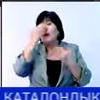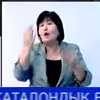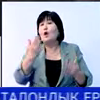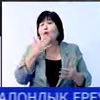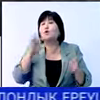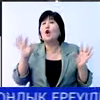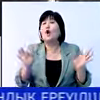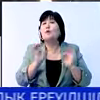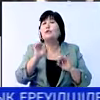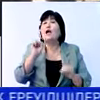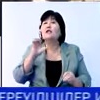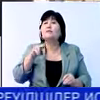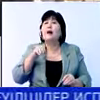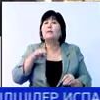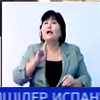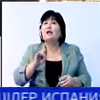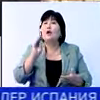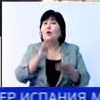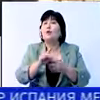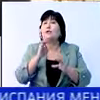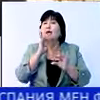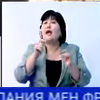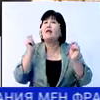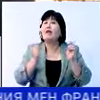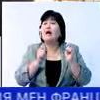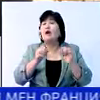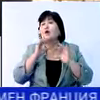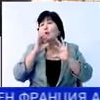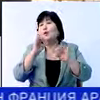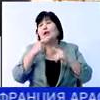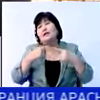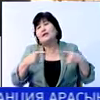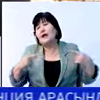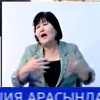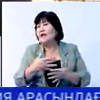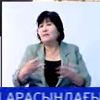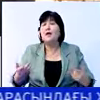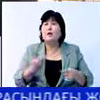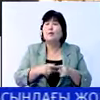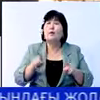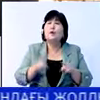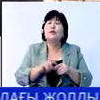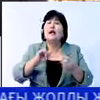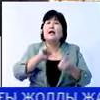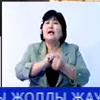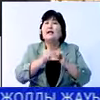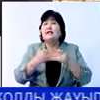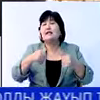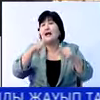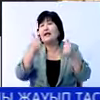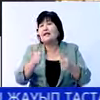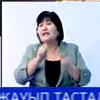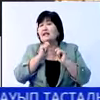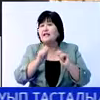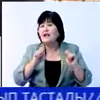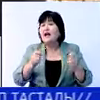ұлттық музыкалық аспаптары қойылған. Бұл кернай, дағара, дутар, дойра секілді аспаптар. Мұнан бөлек қыштан жасалған түрлі кескіндер мен